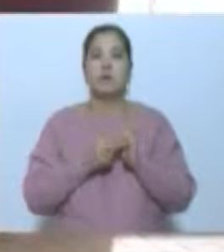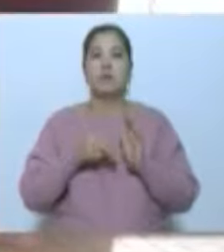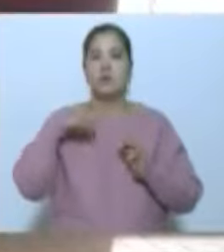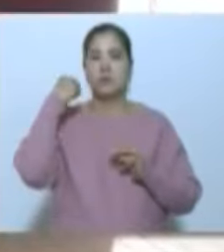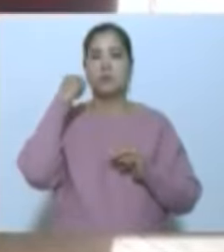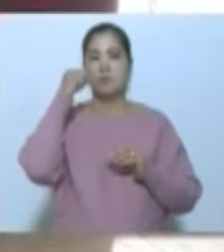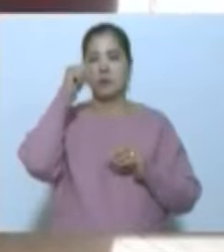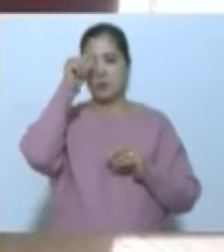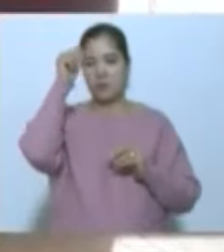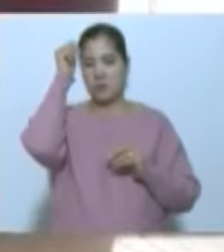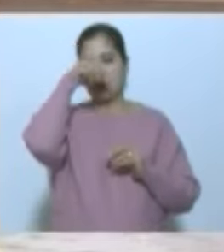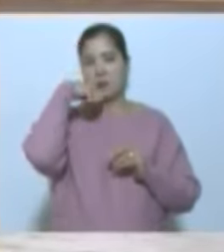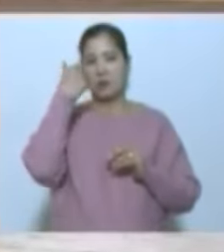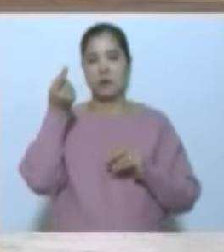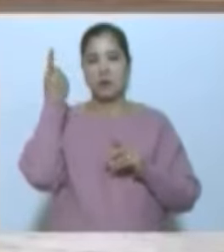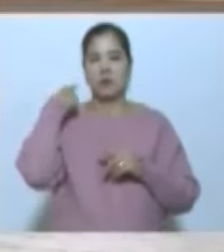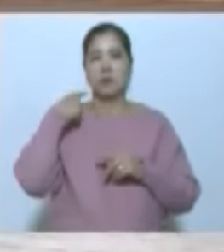имеет никаких условий для этого.